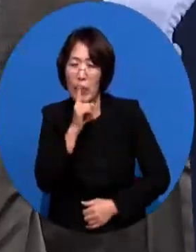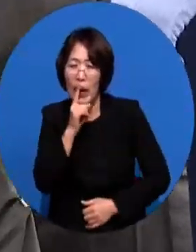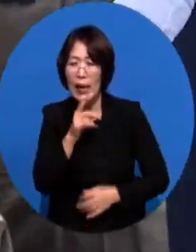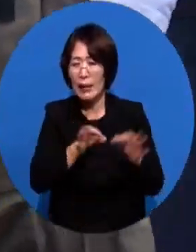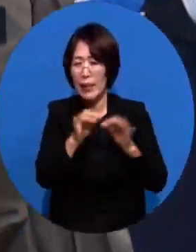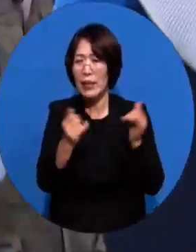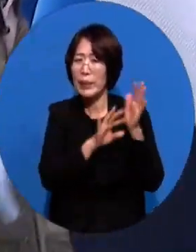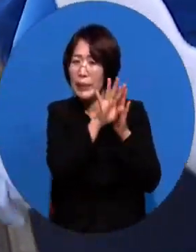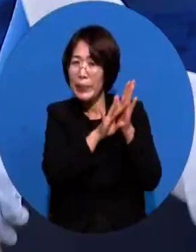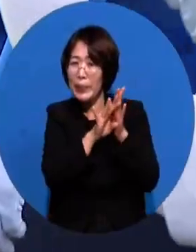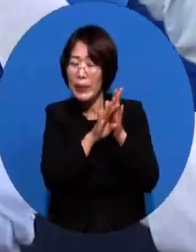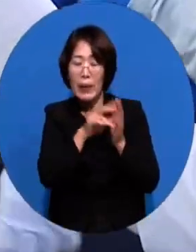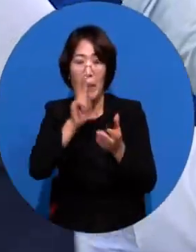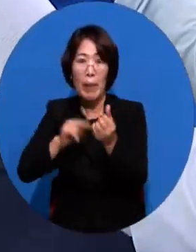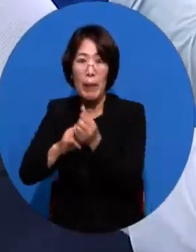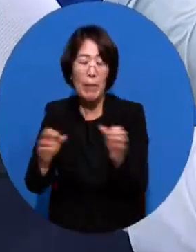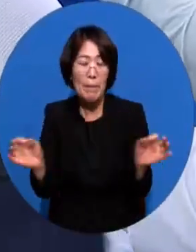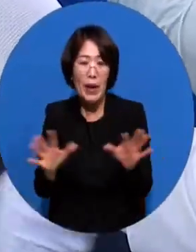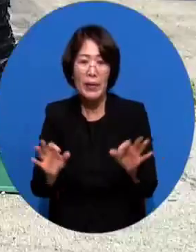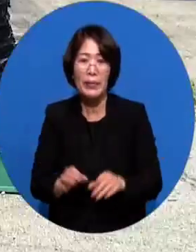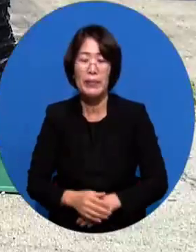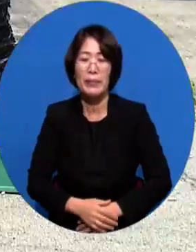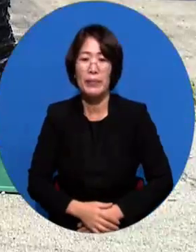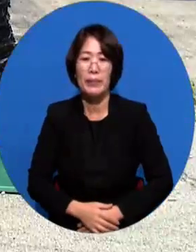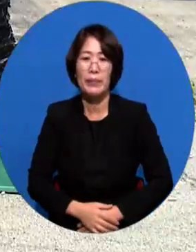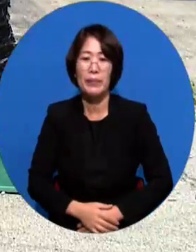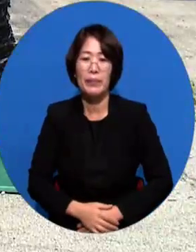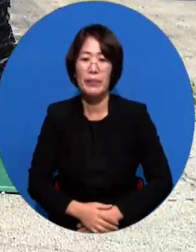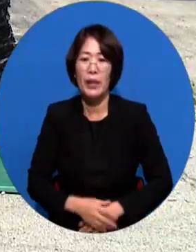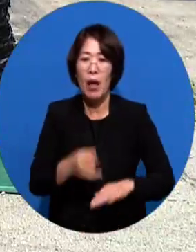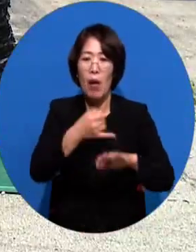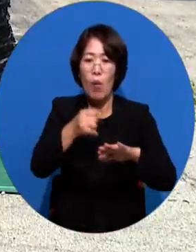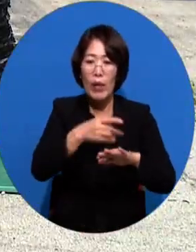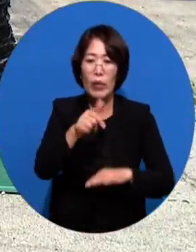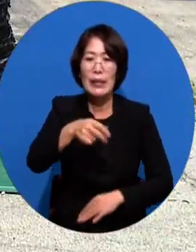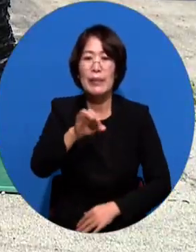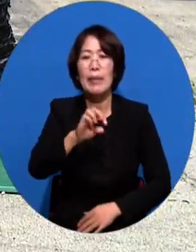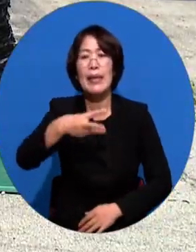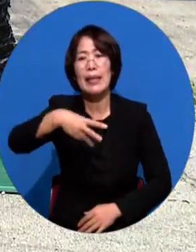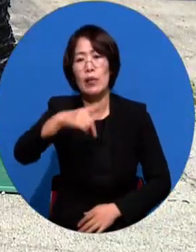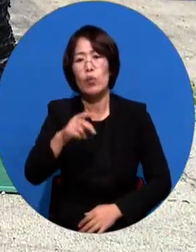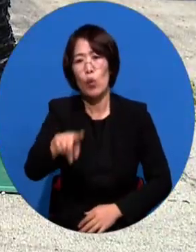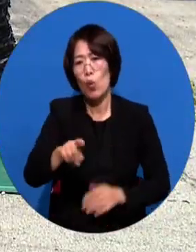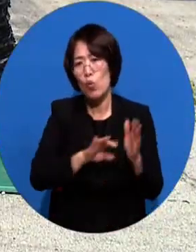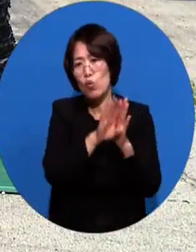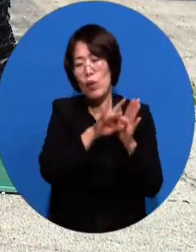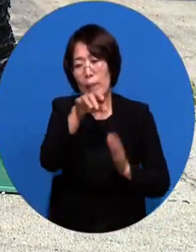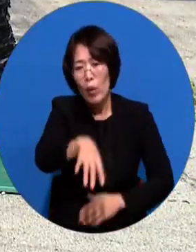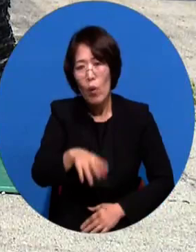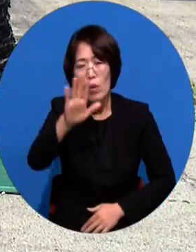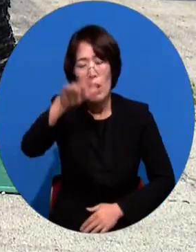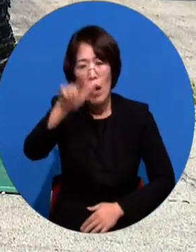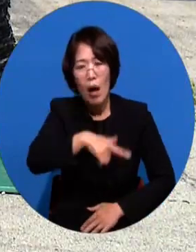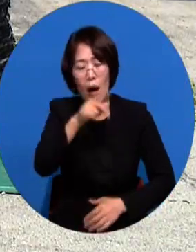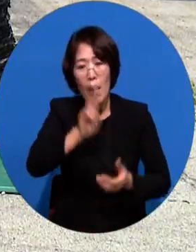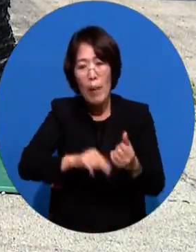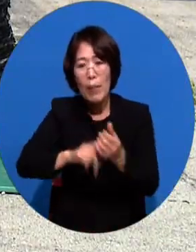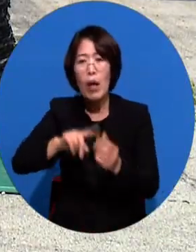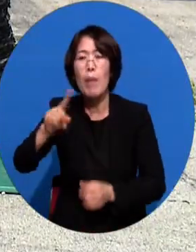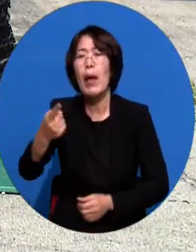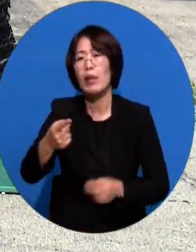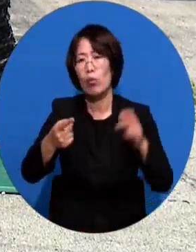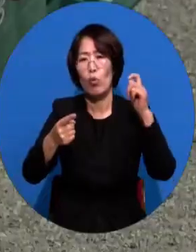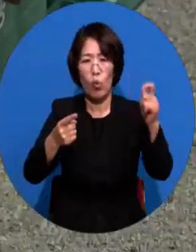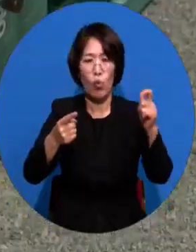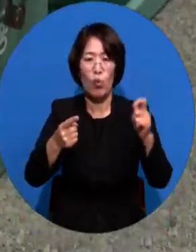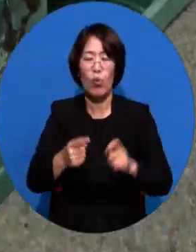제시하면 판매는 순식간에 이루어집니다. 완도 금일수협 다시마 입판장입니다. 오늘 하루 판매된 물량만 100톤에